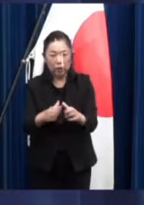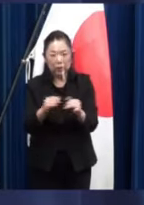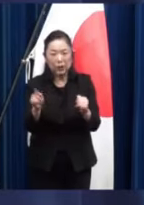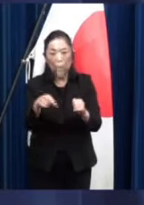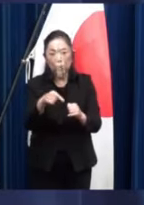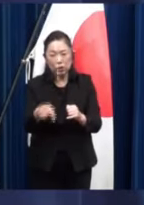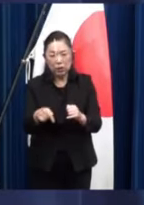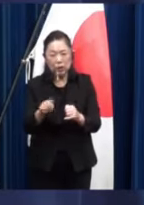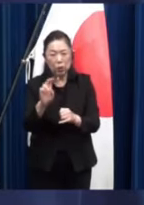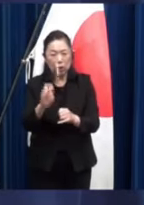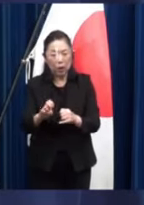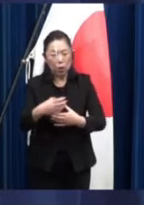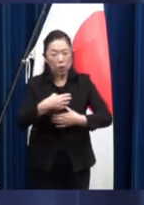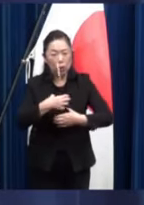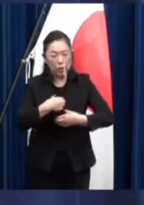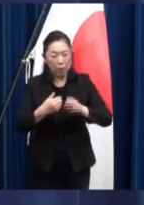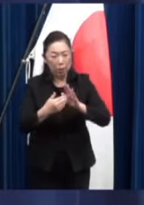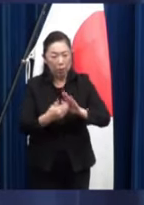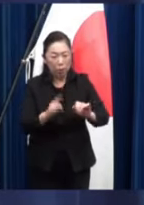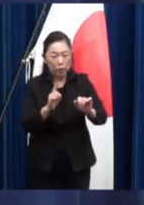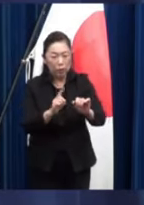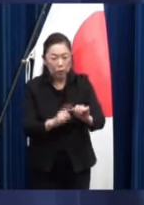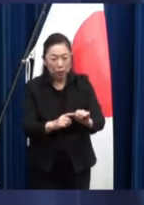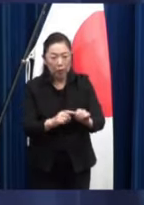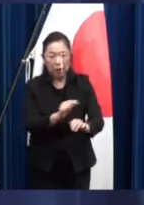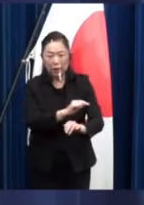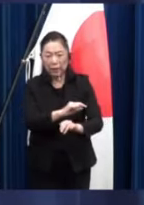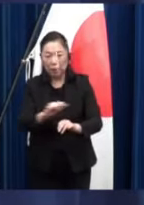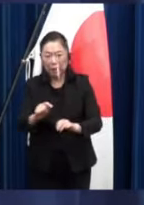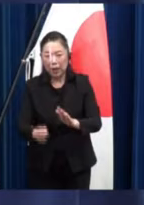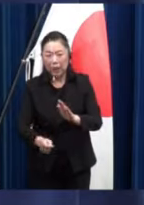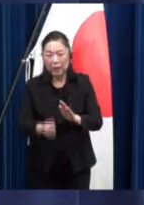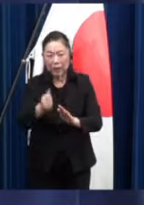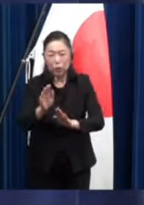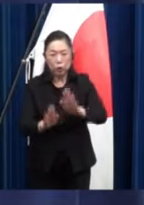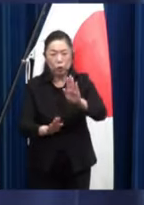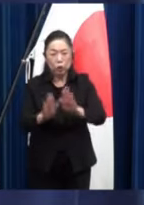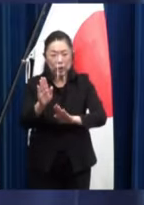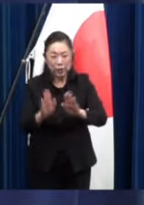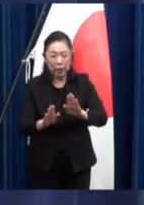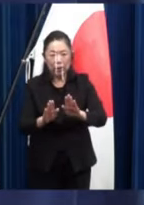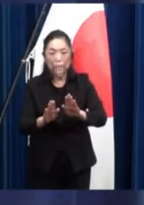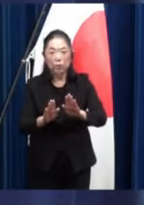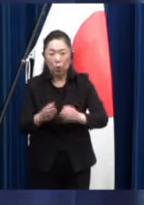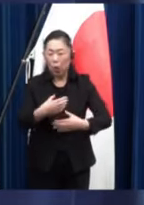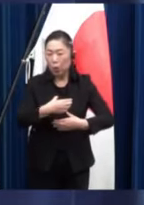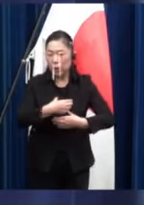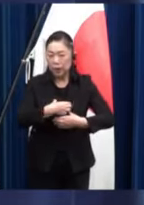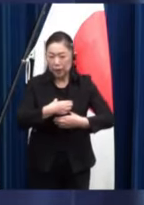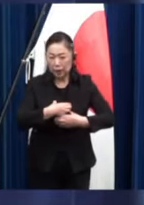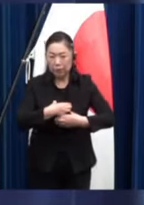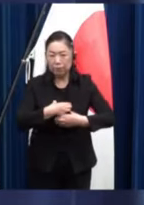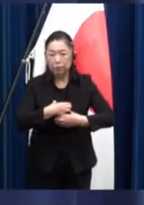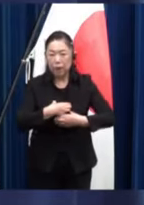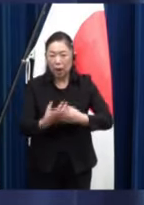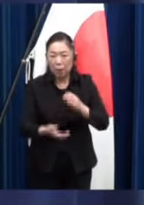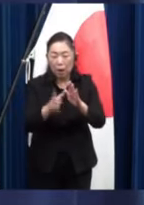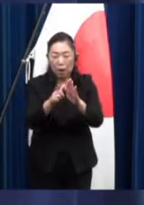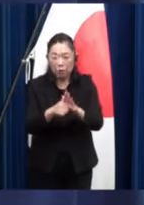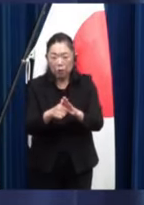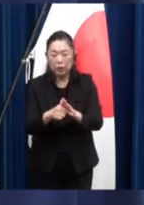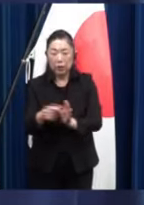など、さまざまな緊急事態、そうした危機に迅速かつ適切